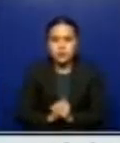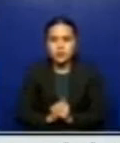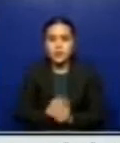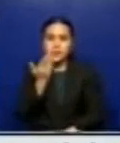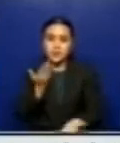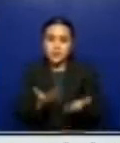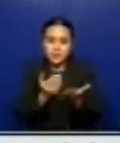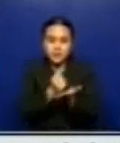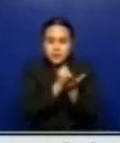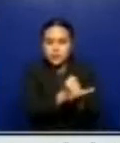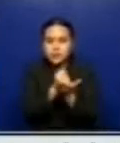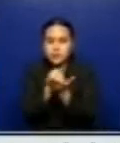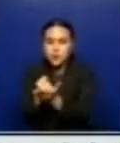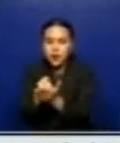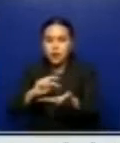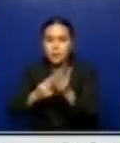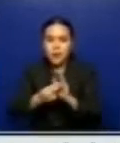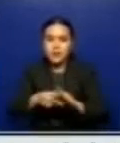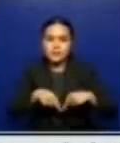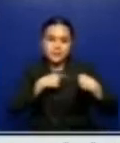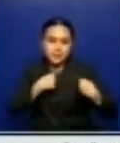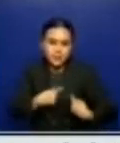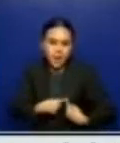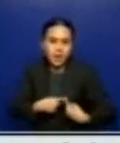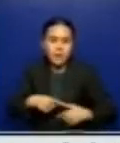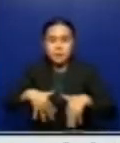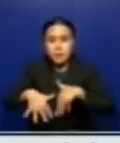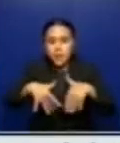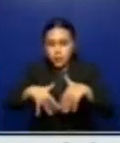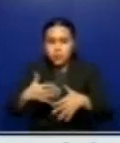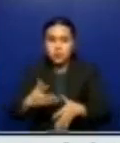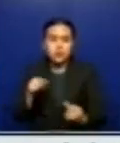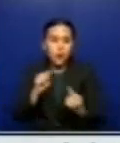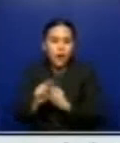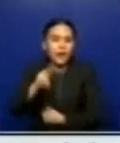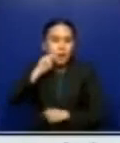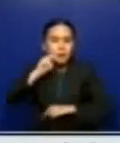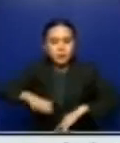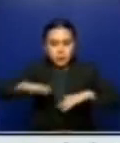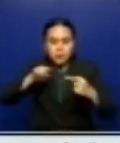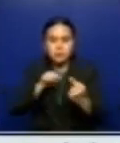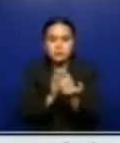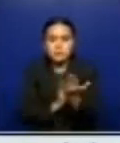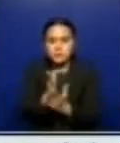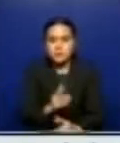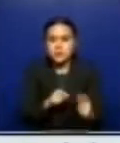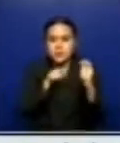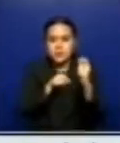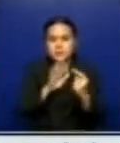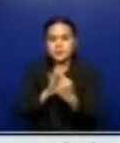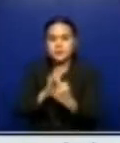ปช่วยฟื้นฟูจิตใจป้องกันน้ำท่วมที่เขตพื้นที่อำเภอเสรภู